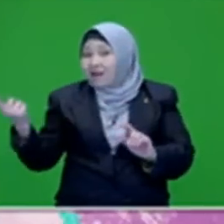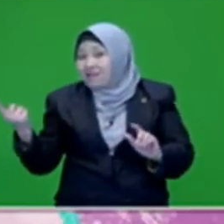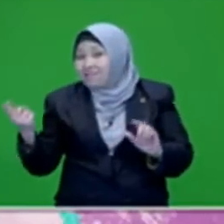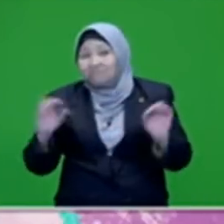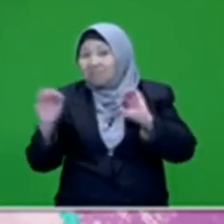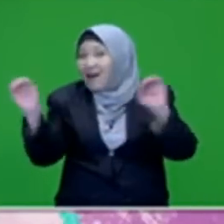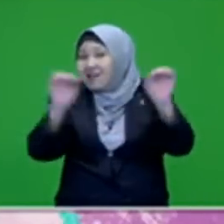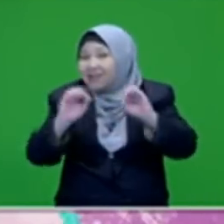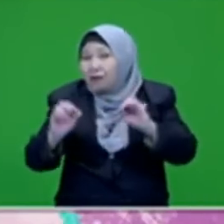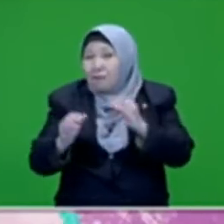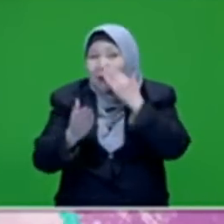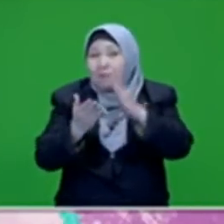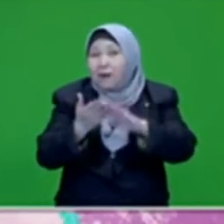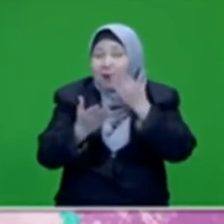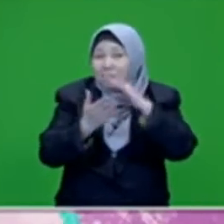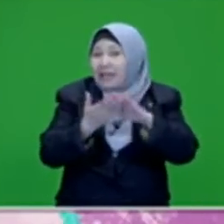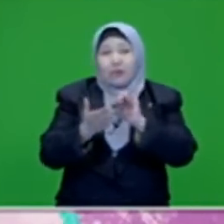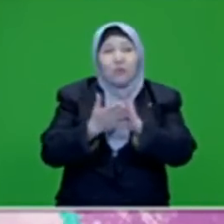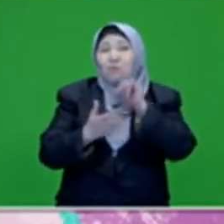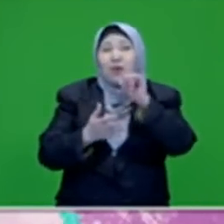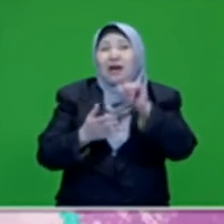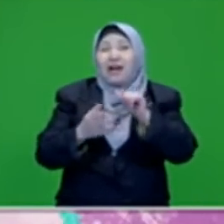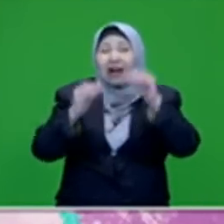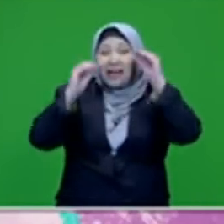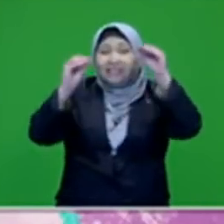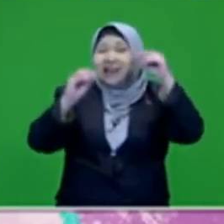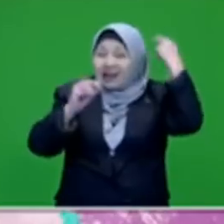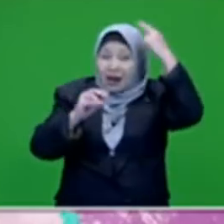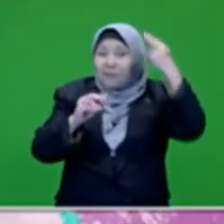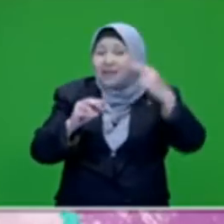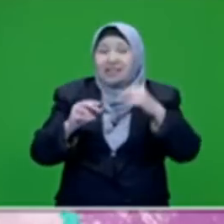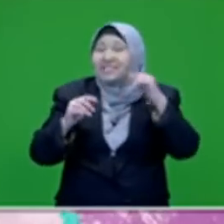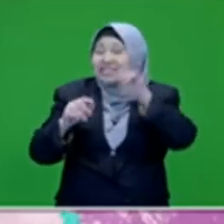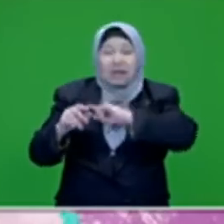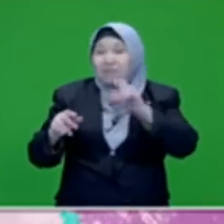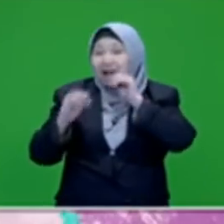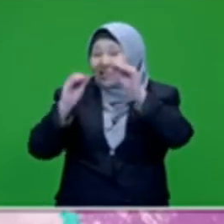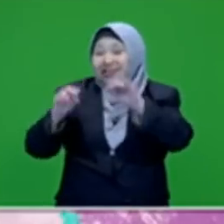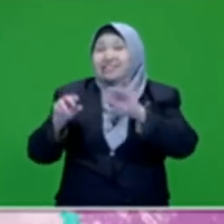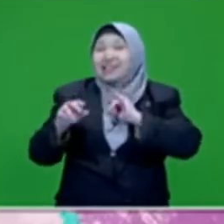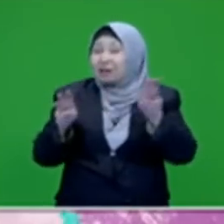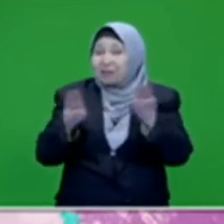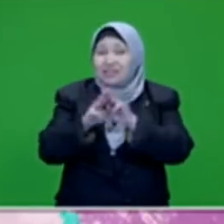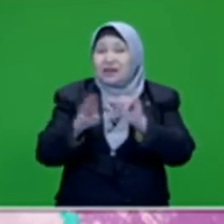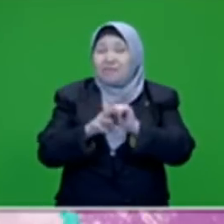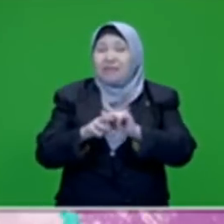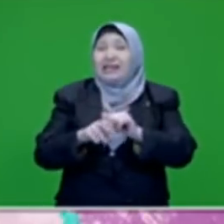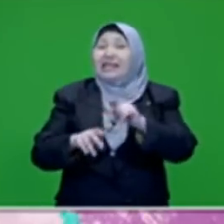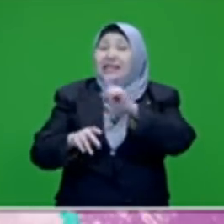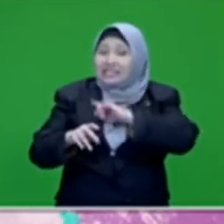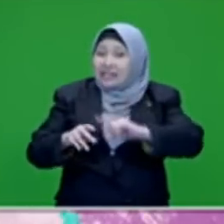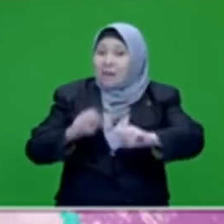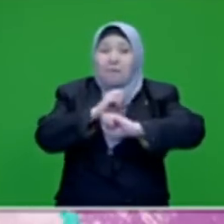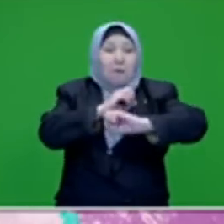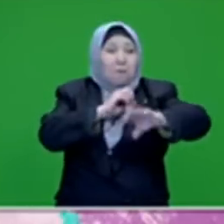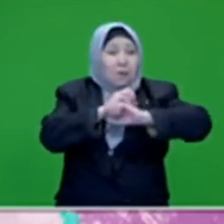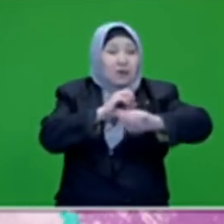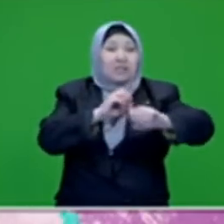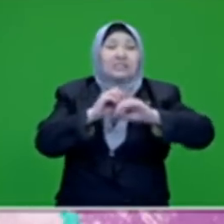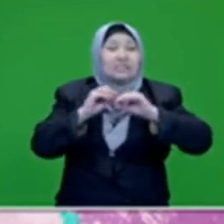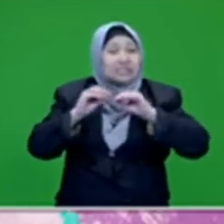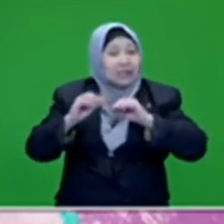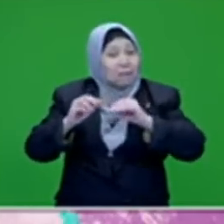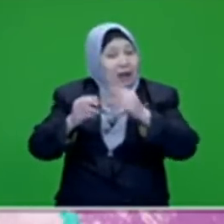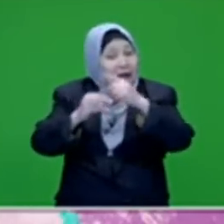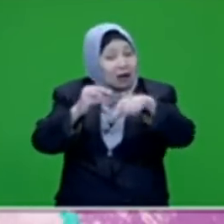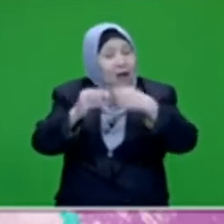lain. Saya kata itu bukan ajaran Nabi saya. Islam tak ajar saya macam tu. Islam untuk saya promote benda baik, banyak dalam